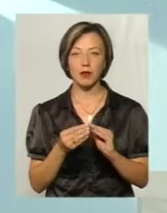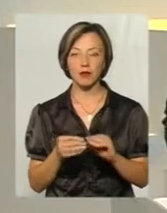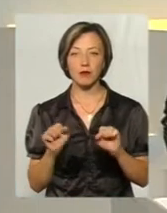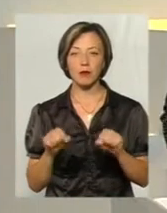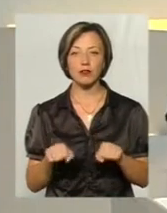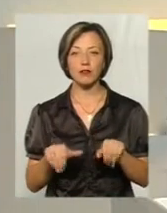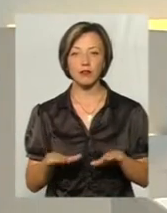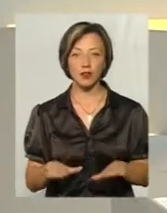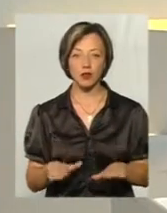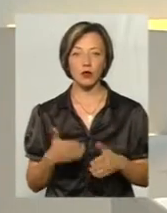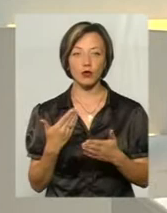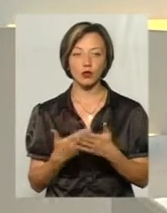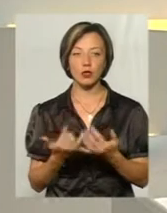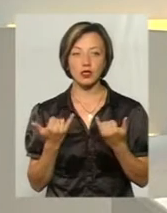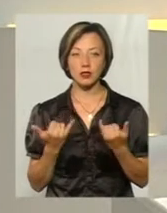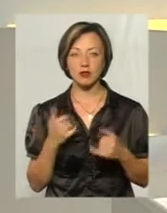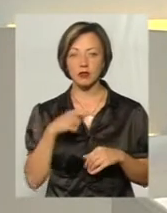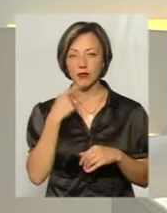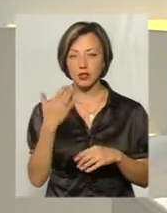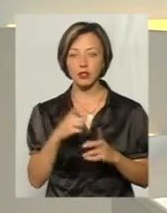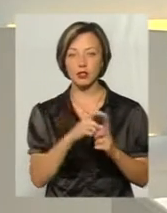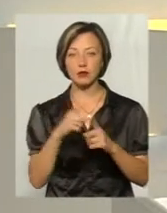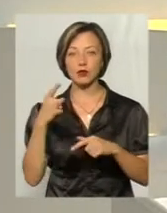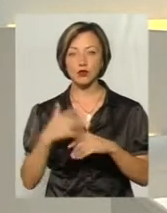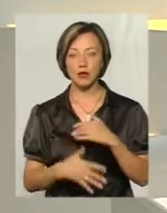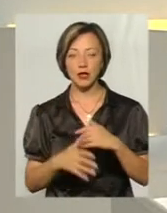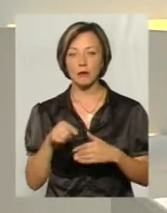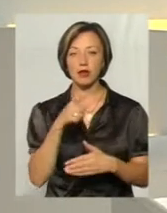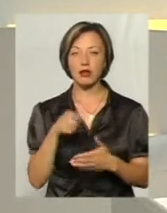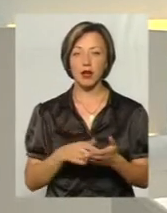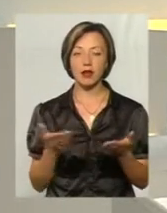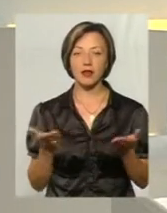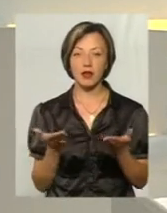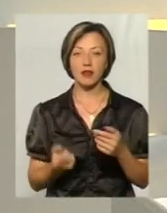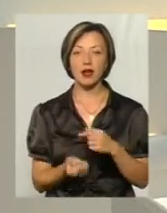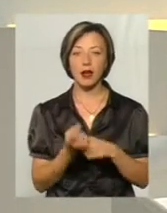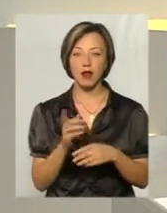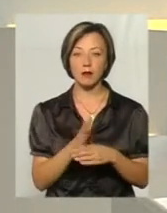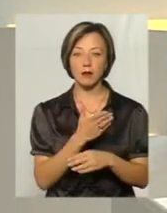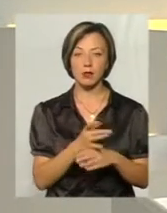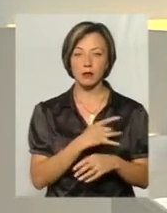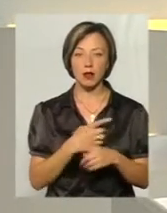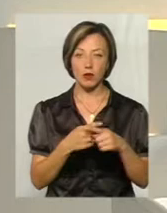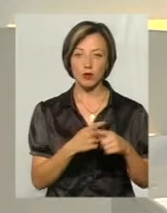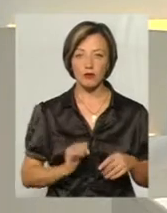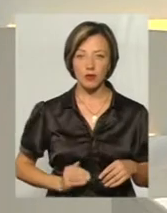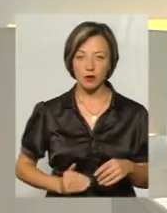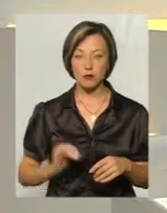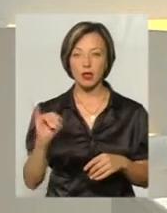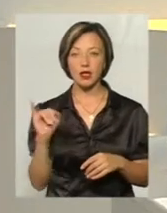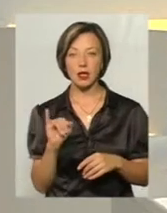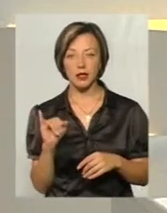можна вирішити. Отож, ми тільки що з ваших слів зрозуміли, що ті питання, які виникали між білоруською фірмою